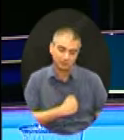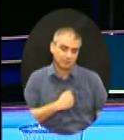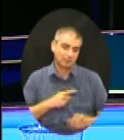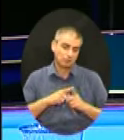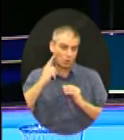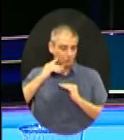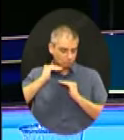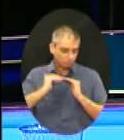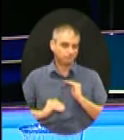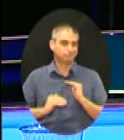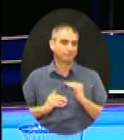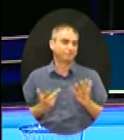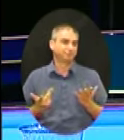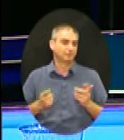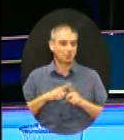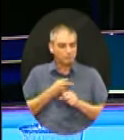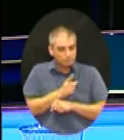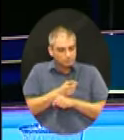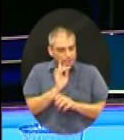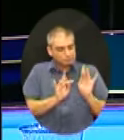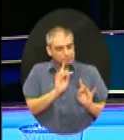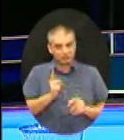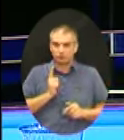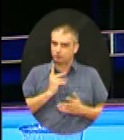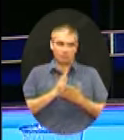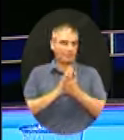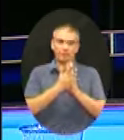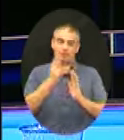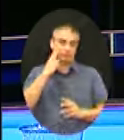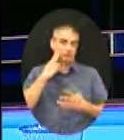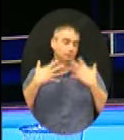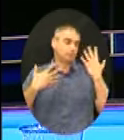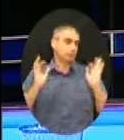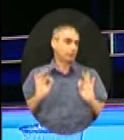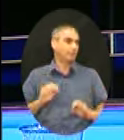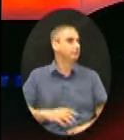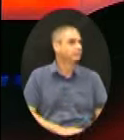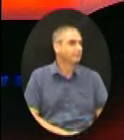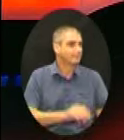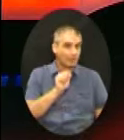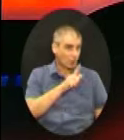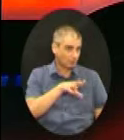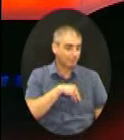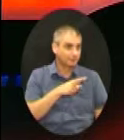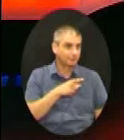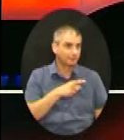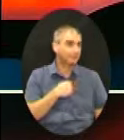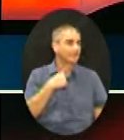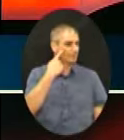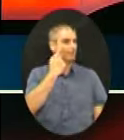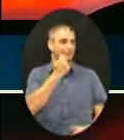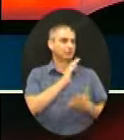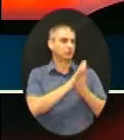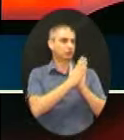לרמה של תגרנות אישית שהופכת את כל העניין לפרסה אחת דולור אתה מסכים אני חושב שחל איזה